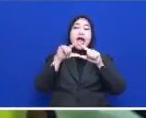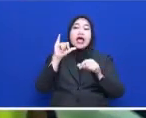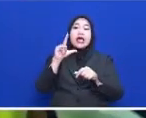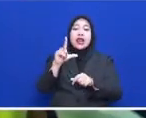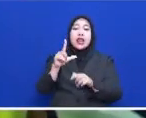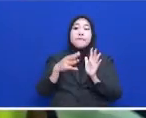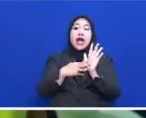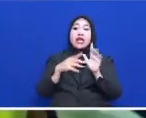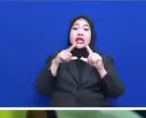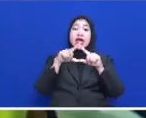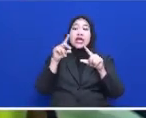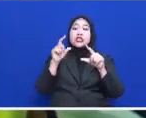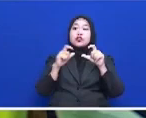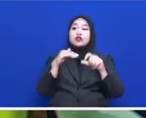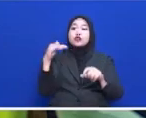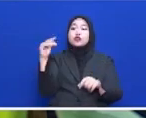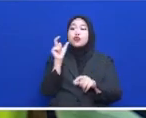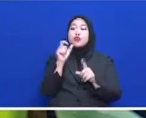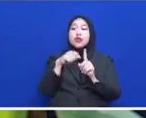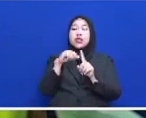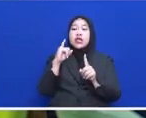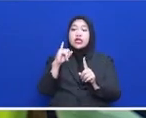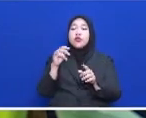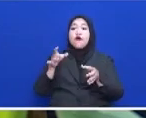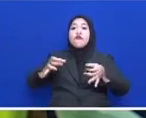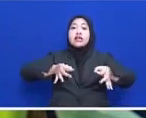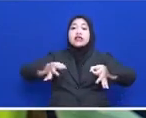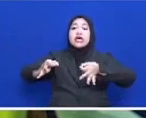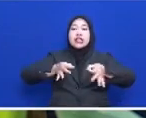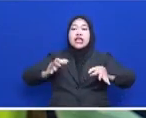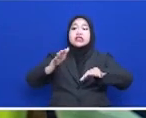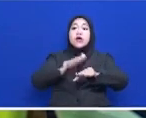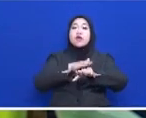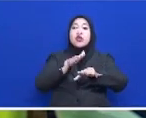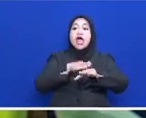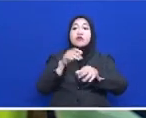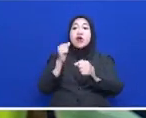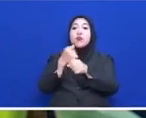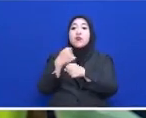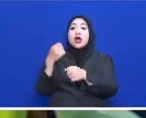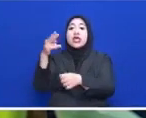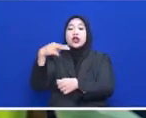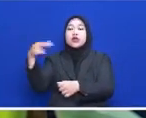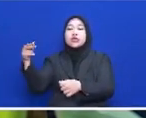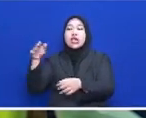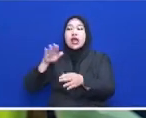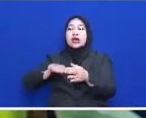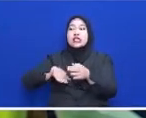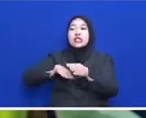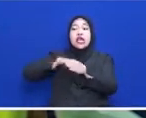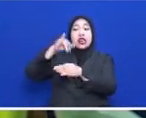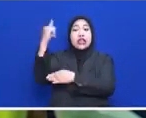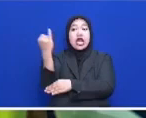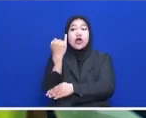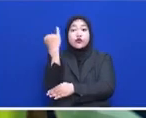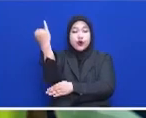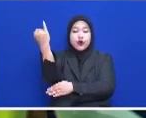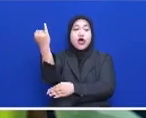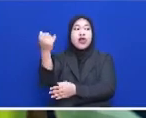bisa bilang bahwa itu adalah sebuah fasilitas kebudayaan yang bisa membuat Indonesia tampil taraf internasional. Tapi yang tidak kalah